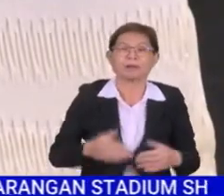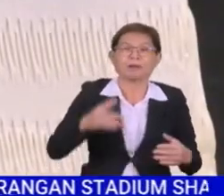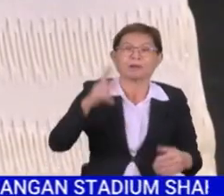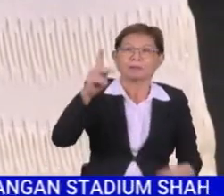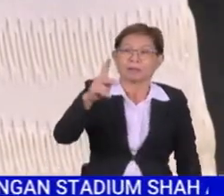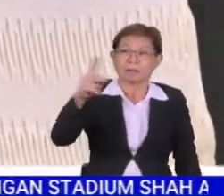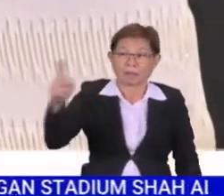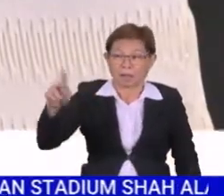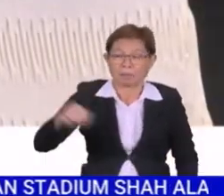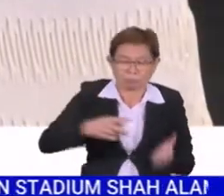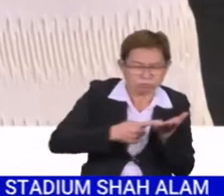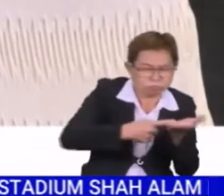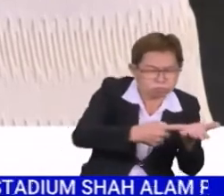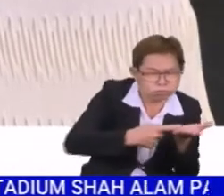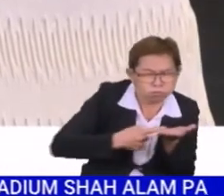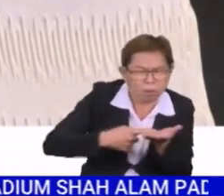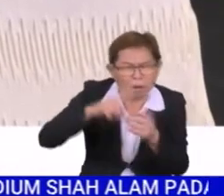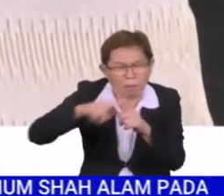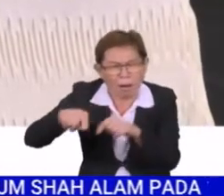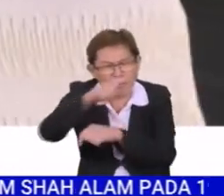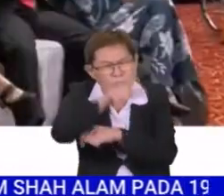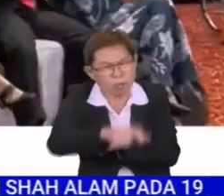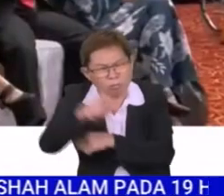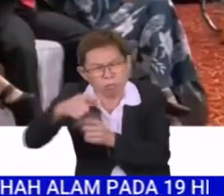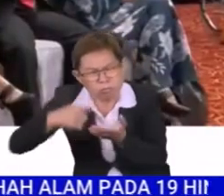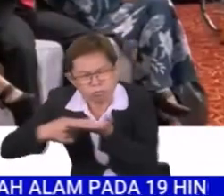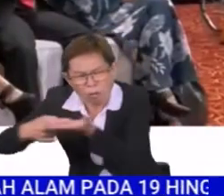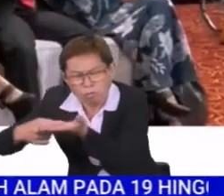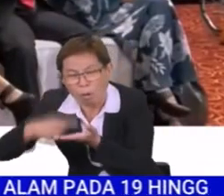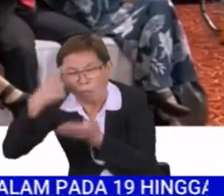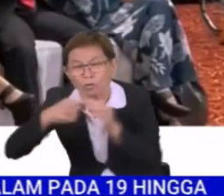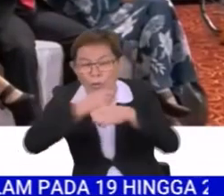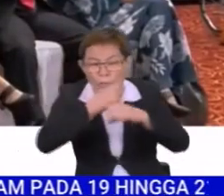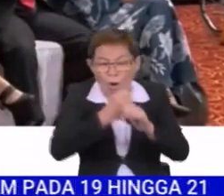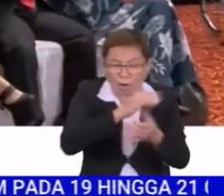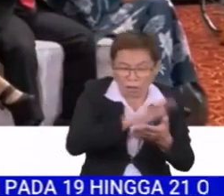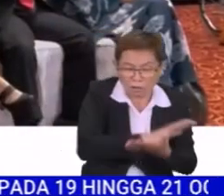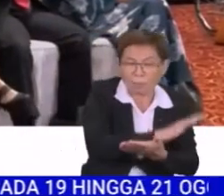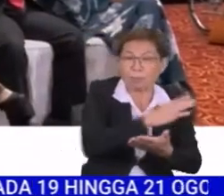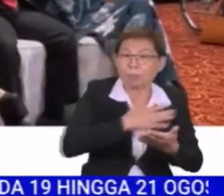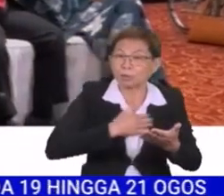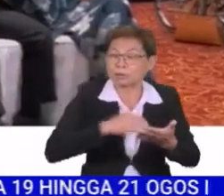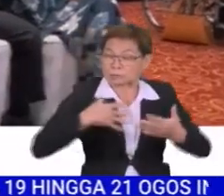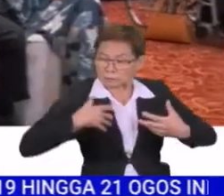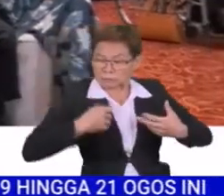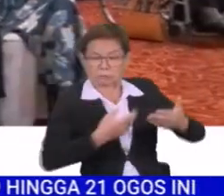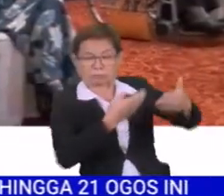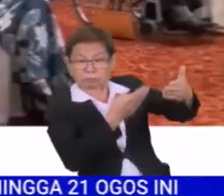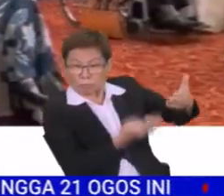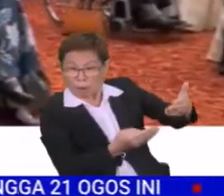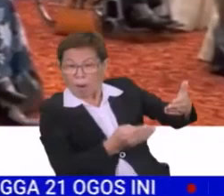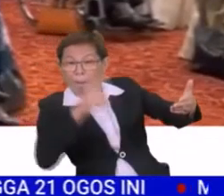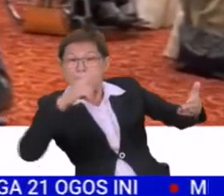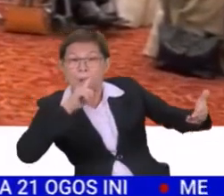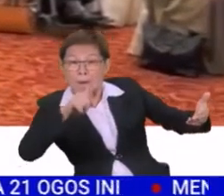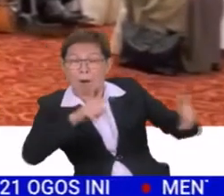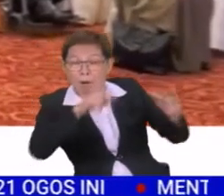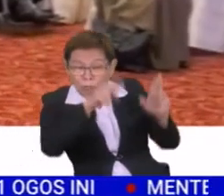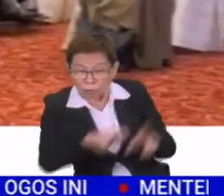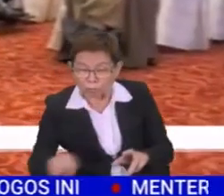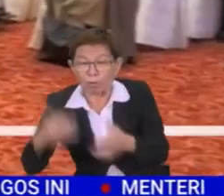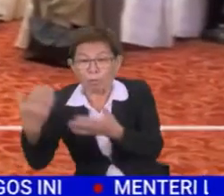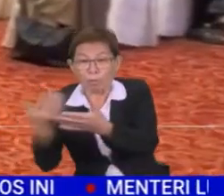Kementerian Kesihatan berunding dengan pelbagai pihak berkepentingan bagi membangunkan kertas putih kesihatan, pihaknya juga perlu memastikan